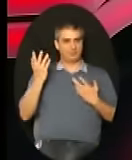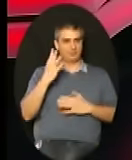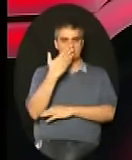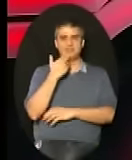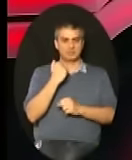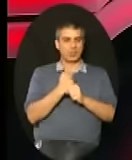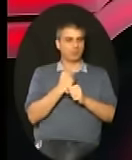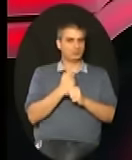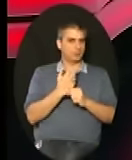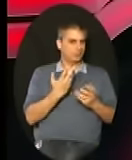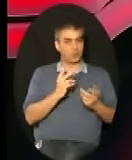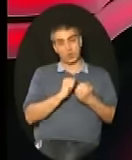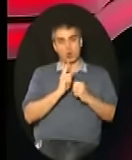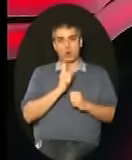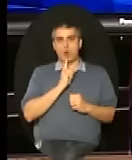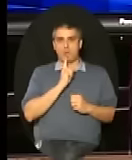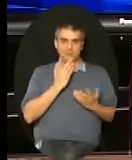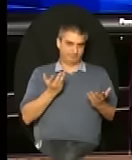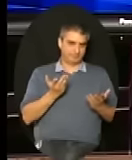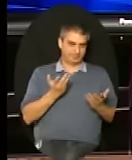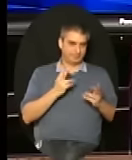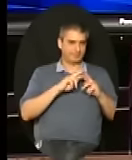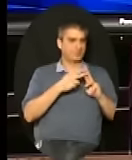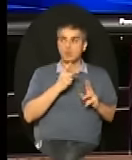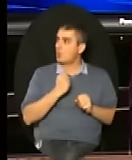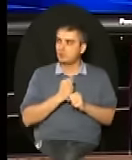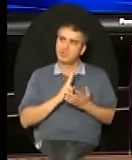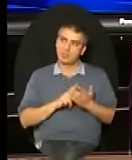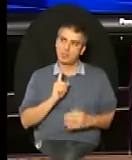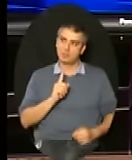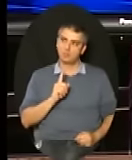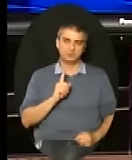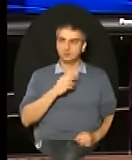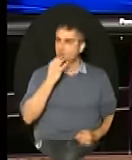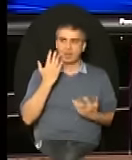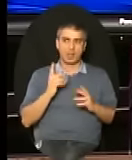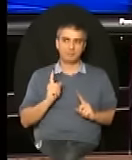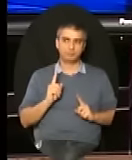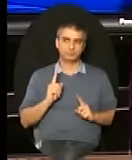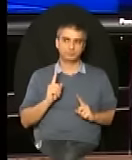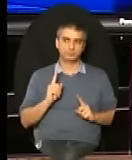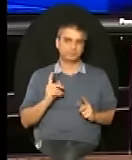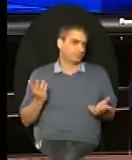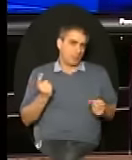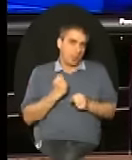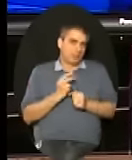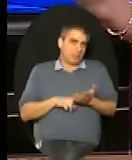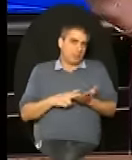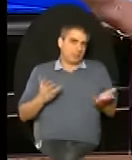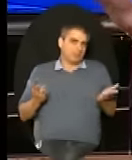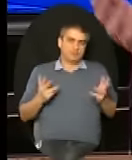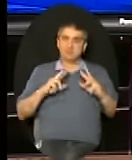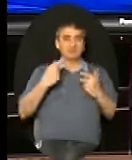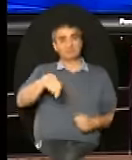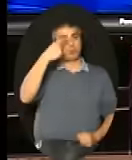ישראל עושה, או לא עושה מספיק בעולם. היא לא עושה נכון, זה לא שאלה של כמות. היא פשוט לא עושה נכון.